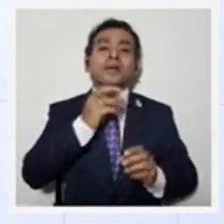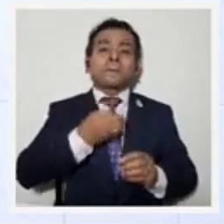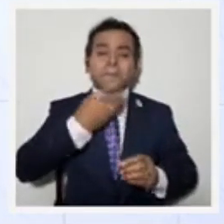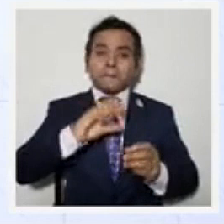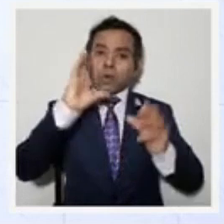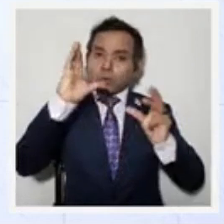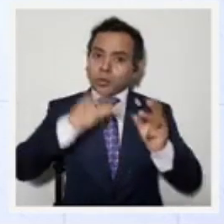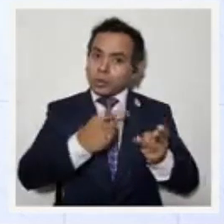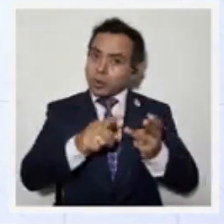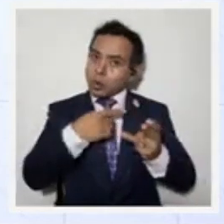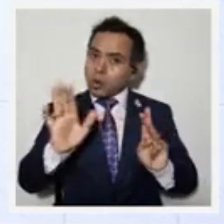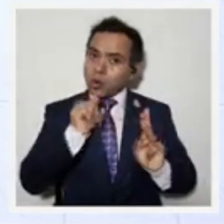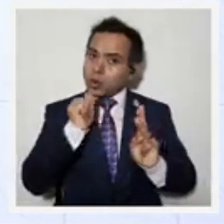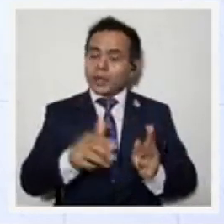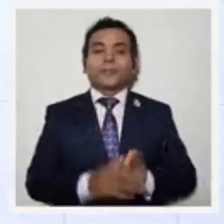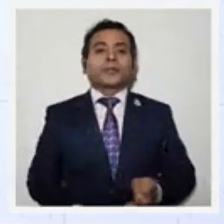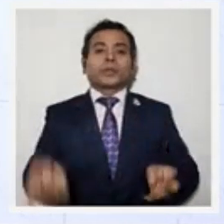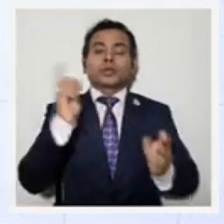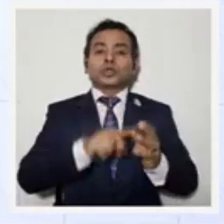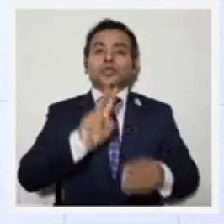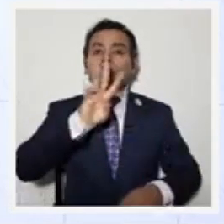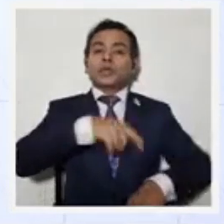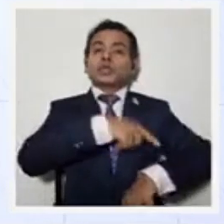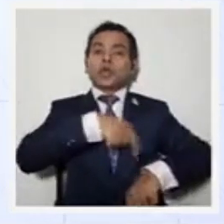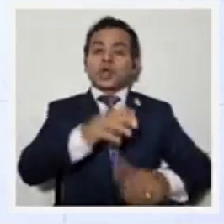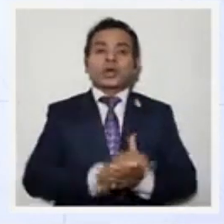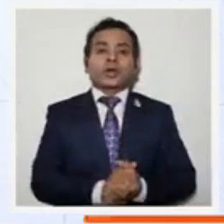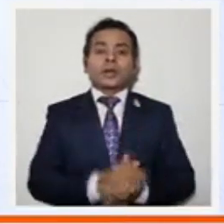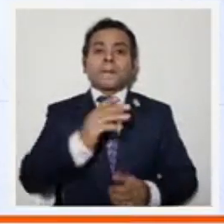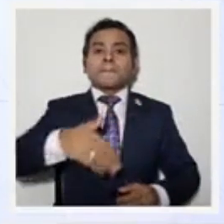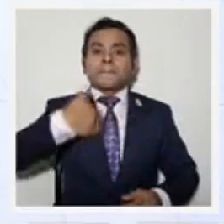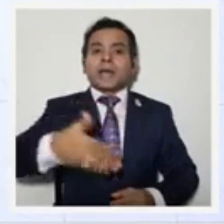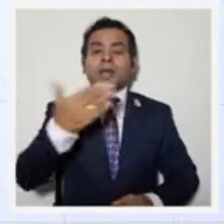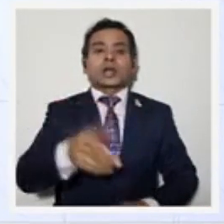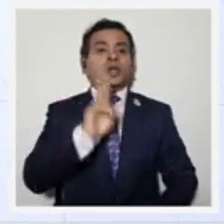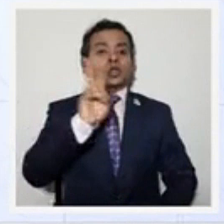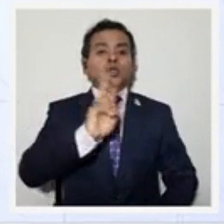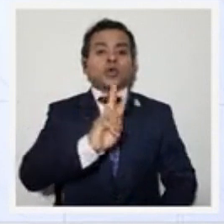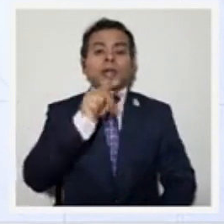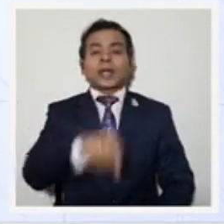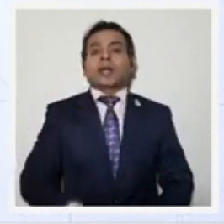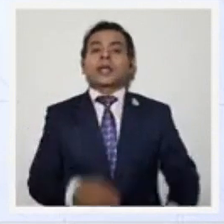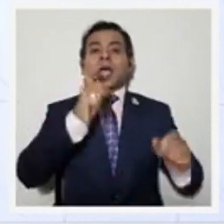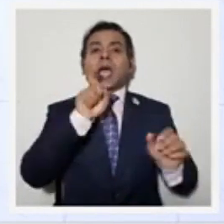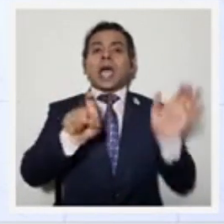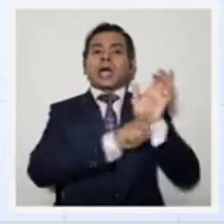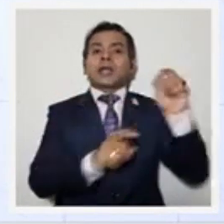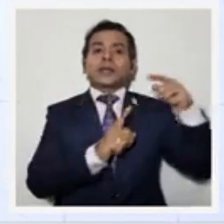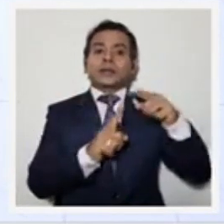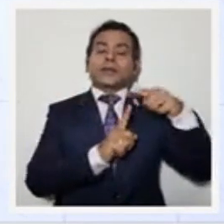সমস্যাজনিত উপসর্গ যেমন শুষ্ক কাশি, কফ, নিঃশ্বাসের দুর্বলতা ইত্যাদি উপসর্গসমূহের লক্ষণীয় উন্নতি